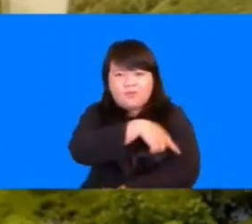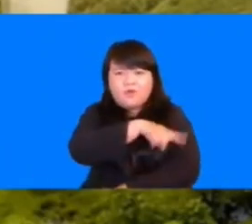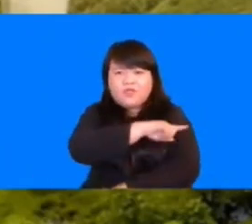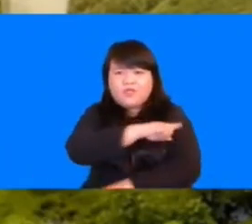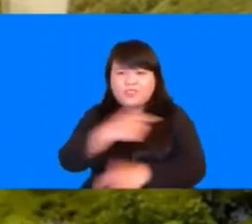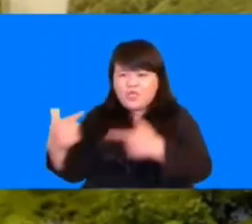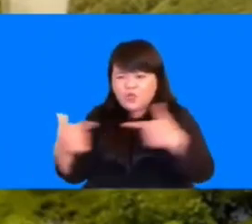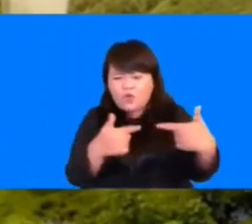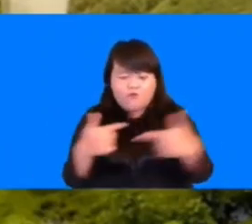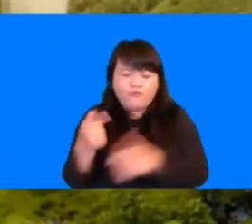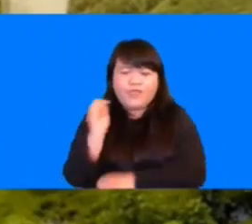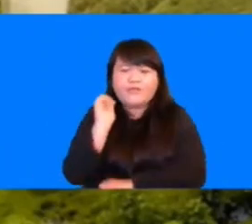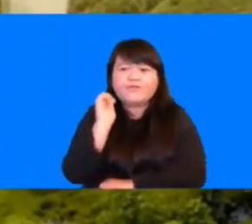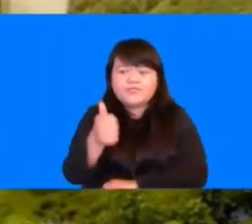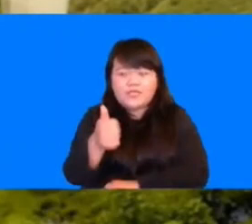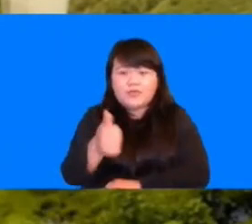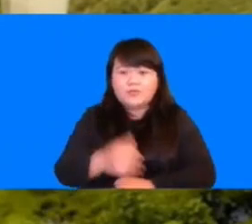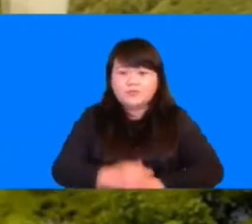konflik.